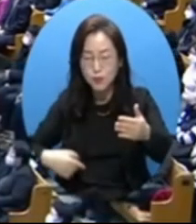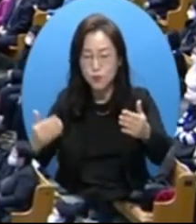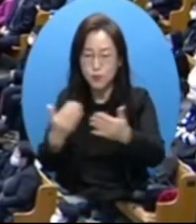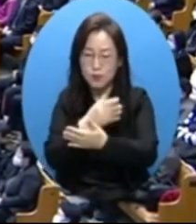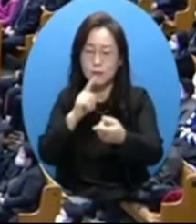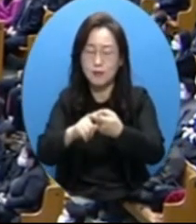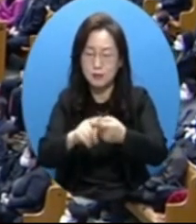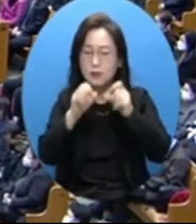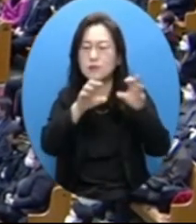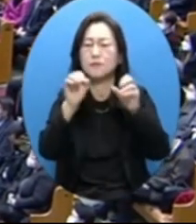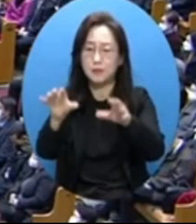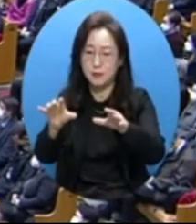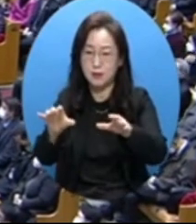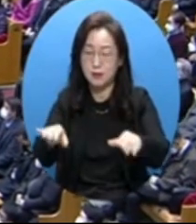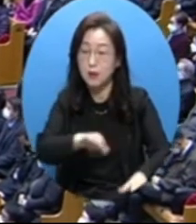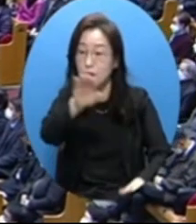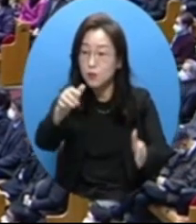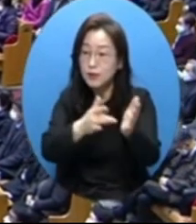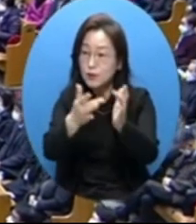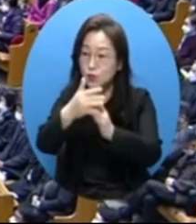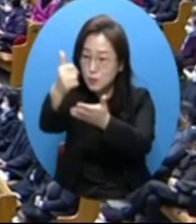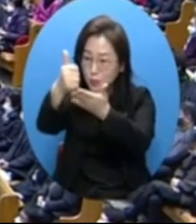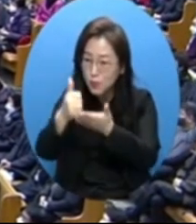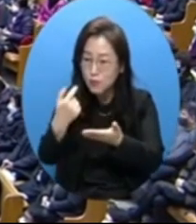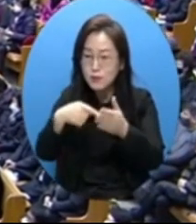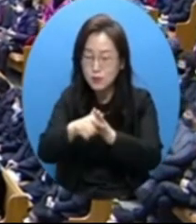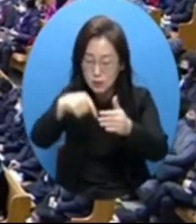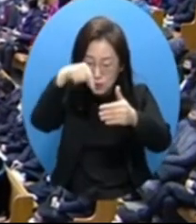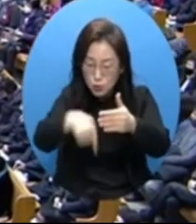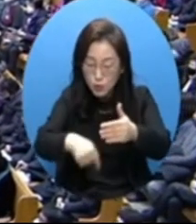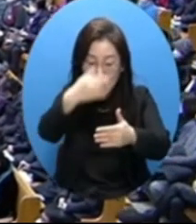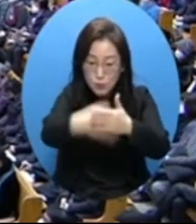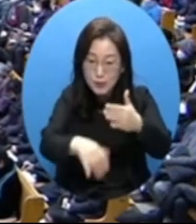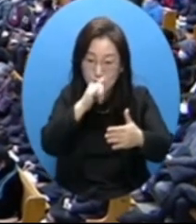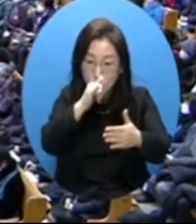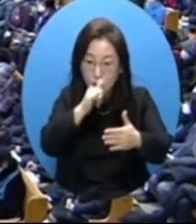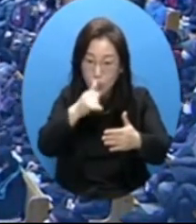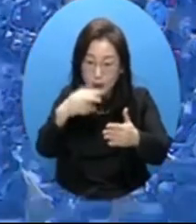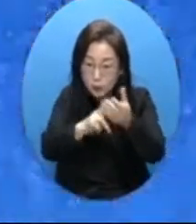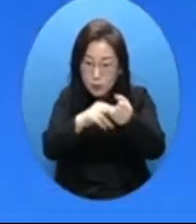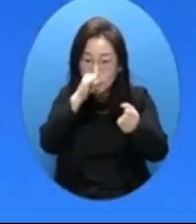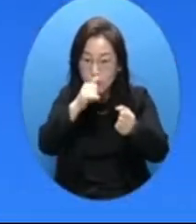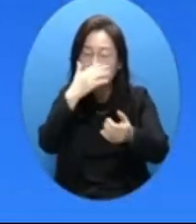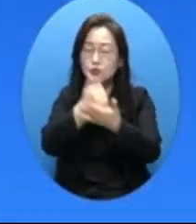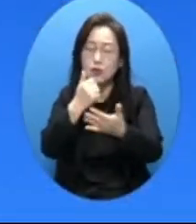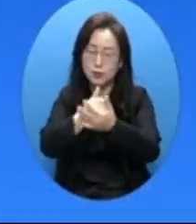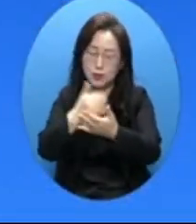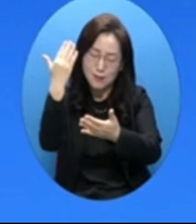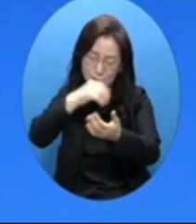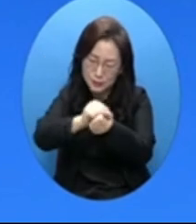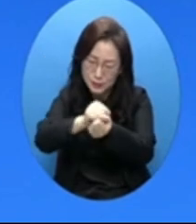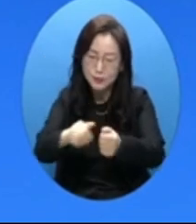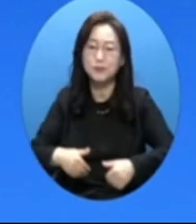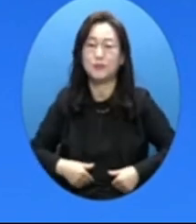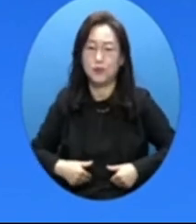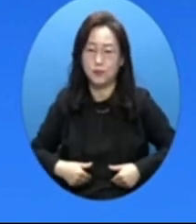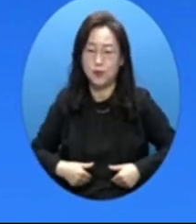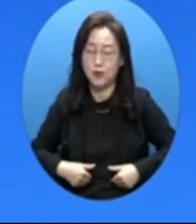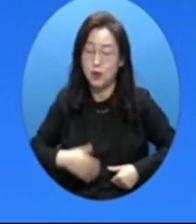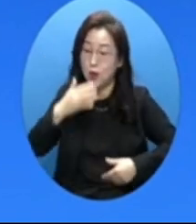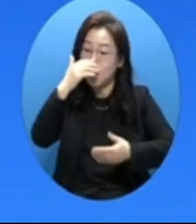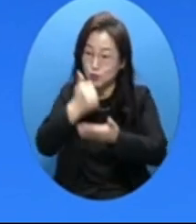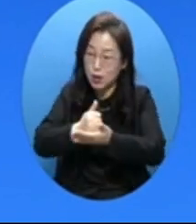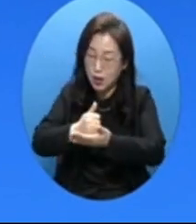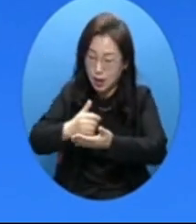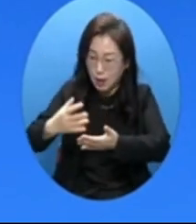주님을 맞이하려면 우리 삶 속에 남아 있는 죄 모습들을 제거해야 되는 것입니다 우리 삶의 가운데 주의 모습을